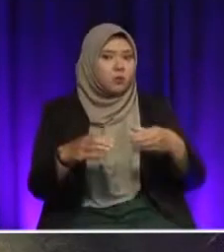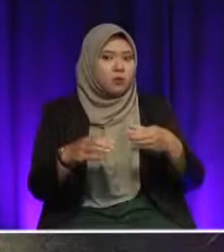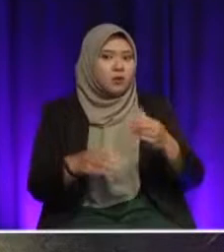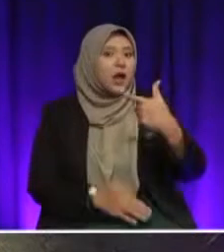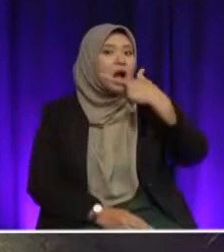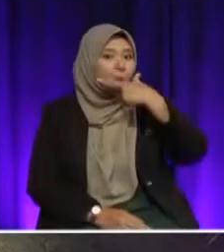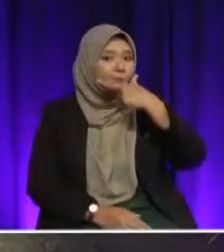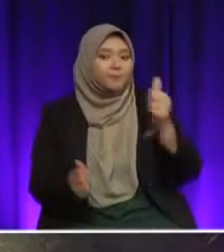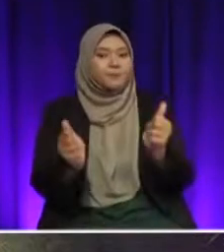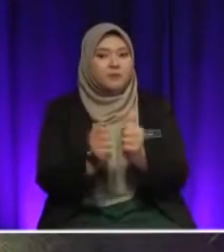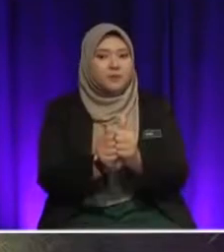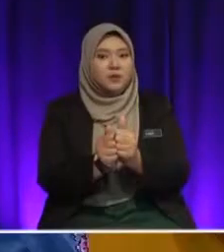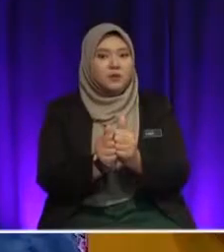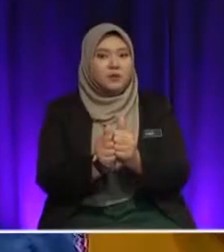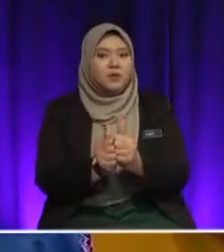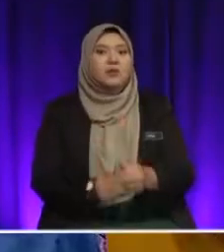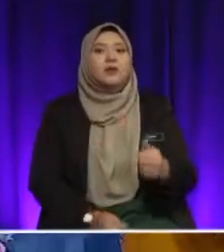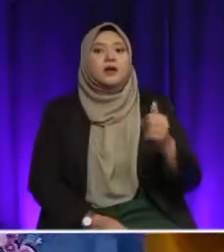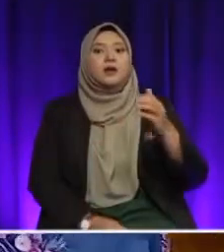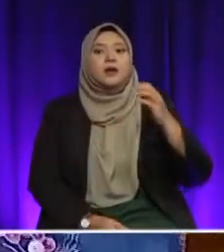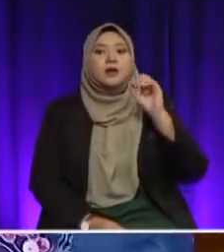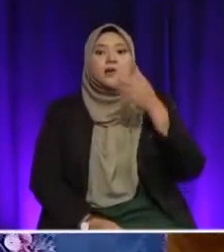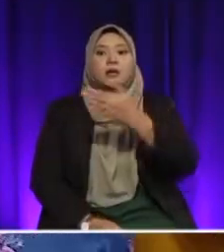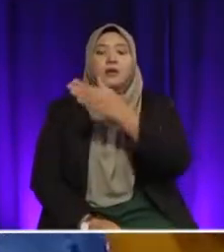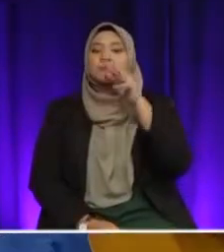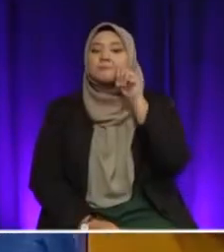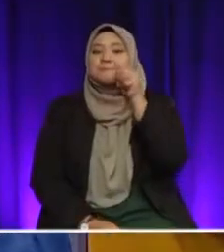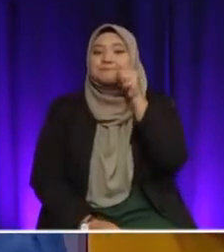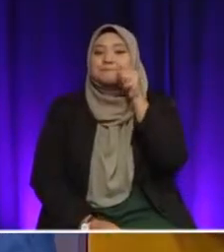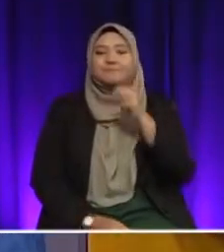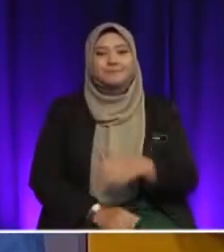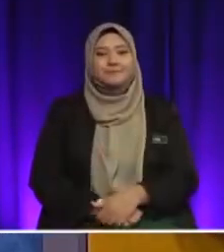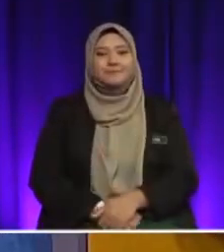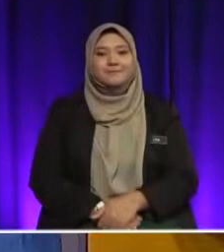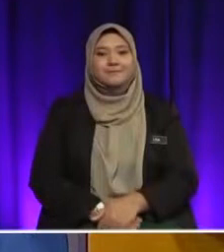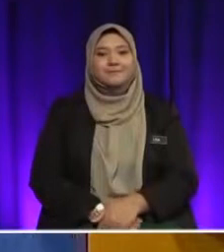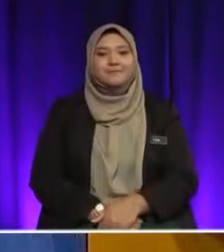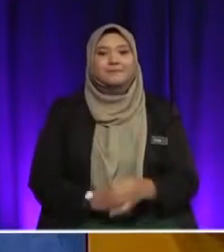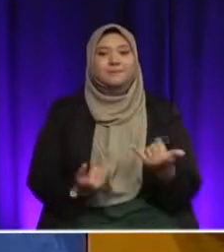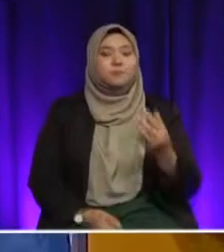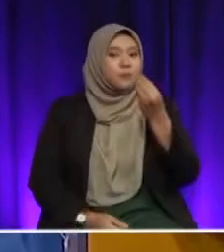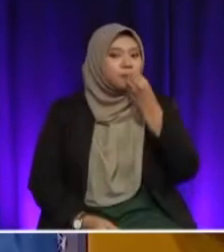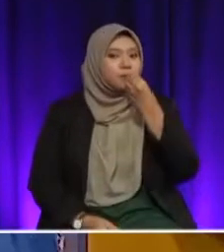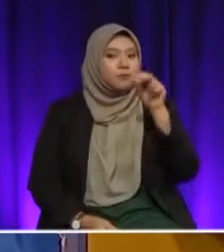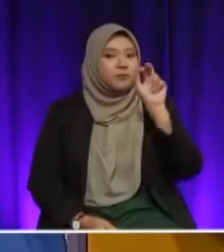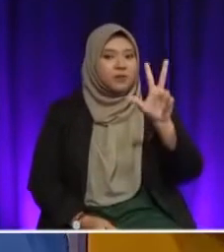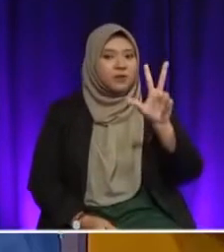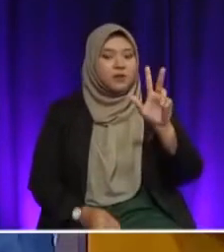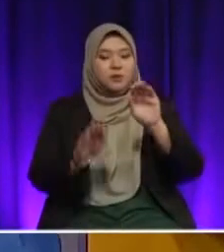yang ketiga Contohnya bahan daratan yang untuk buat bola kebab daging lembu